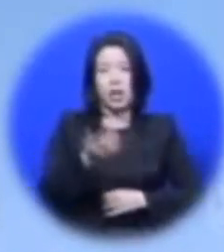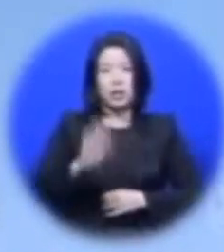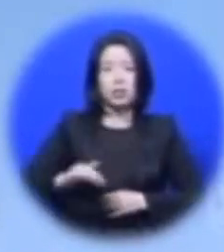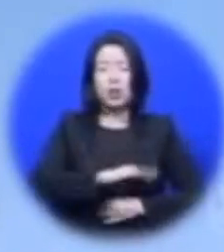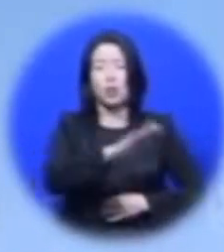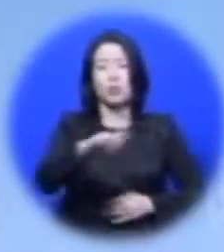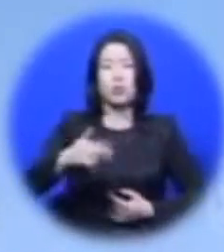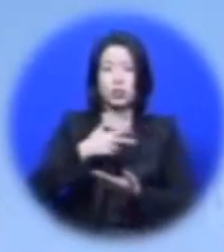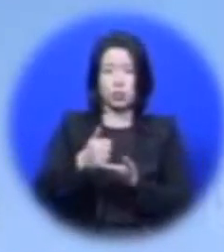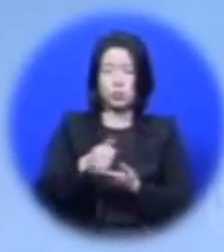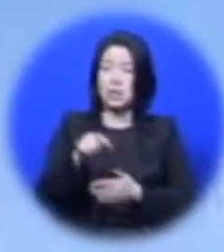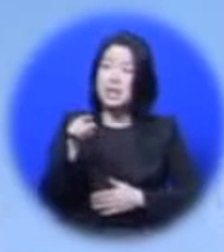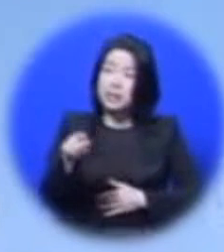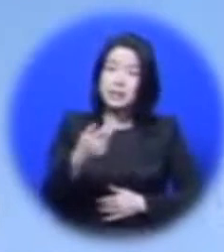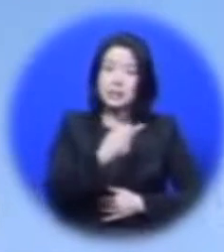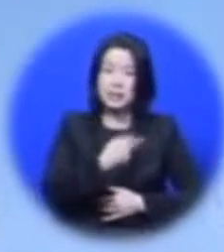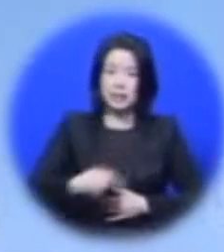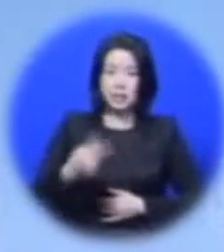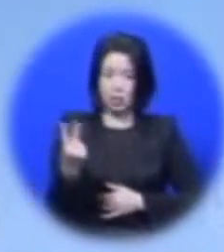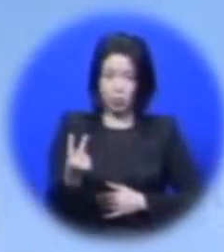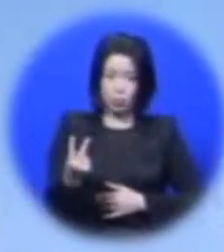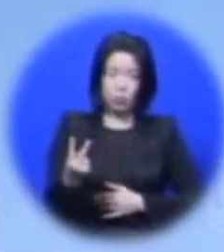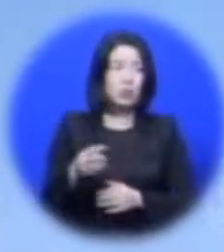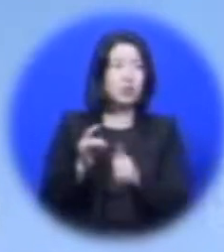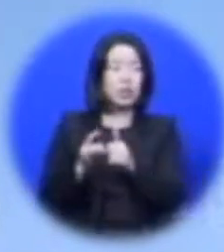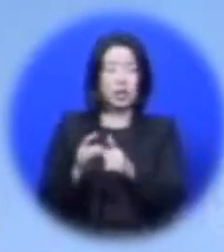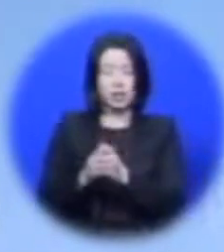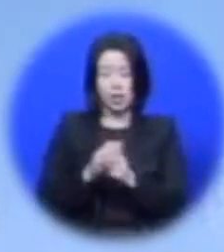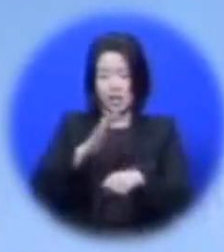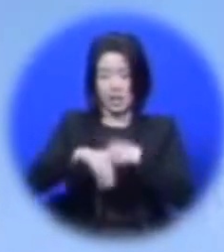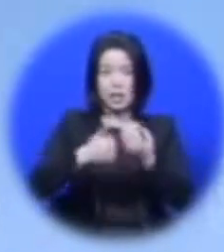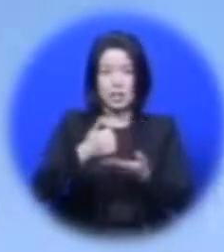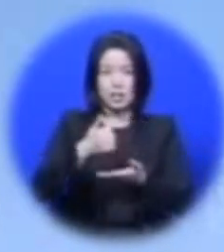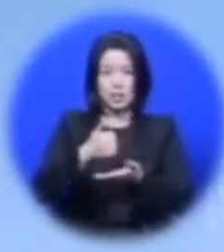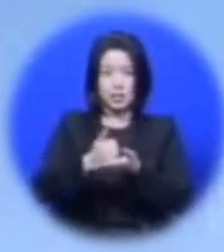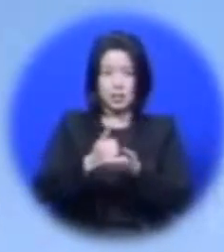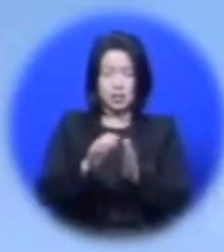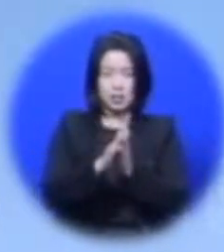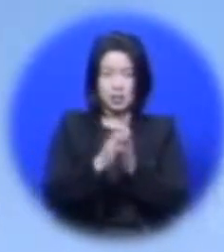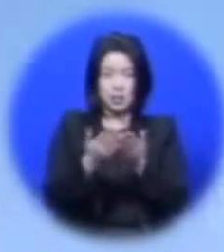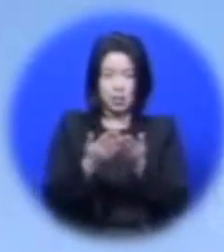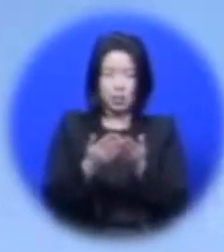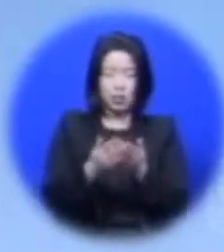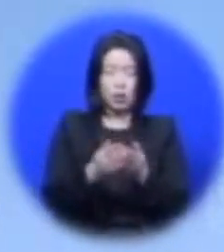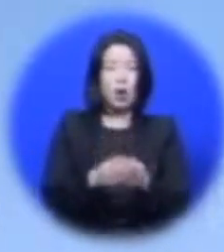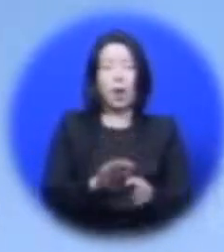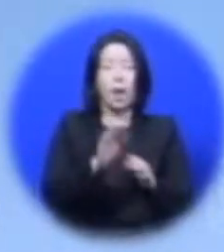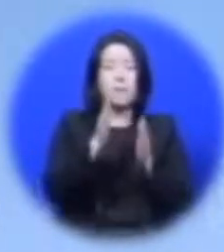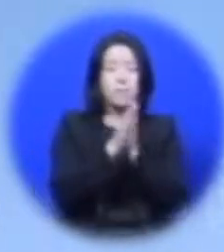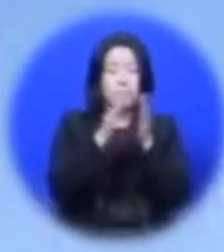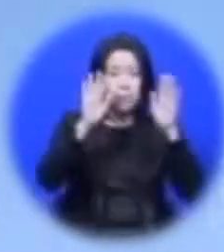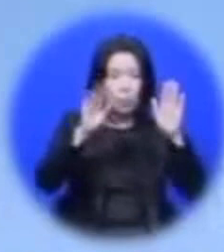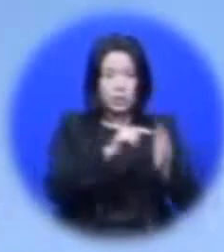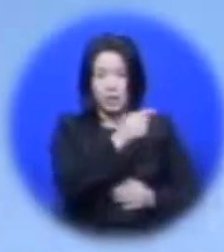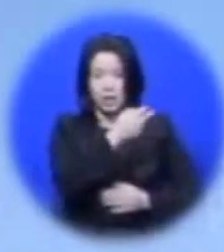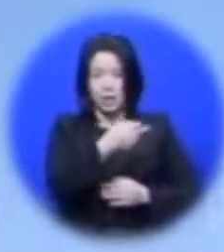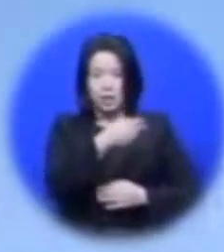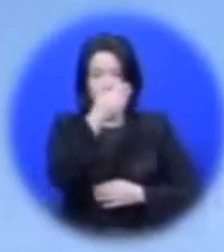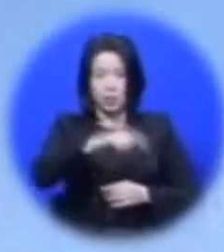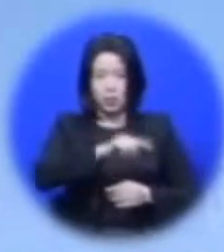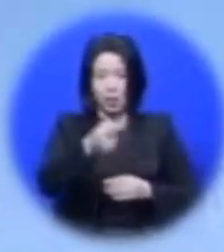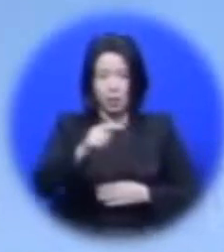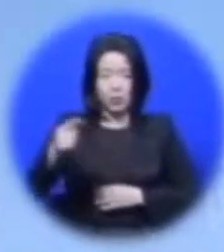주님은 그 제자들에게 성경의 모세부터 예언서 다 통해서 예수님에